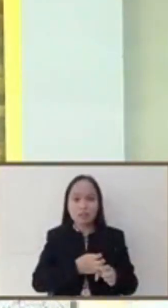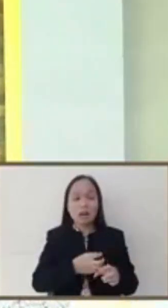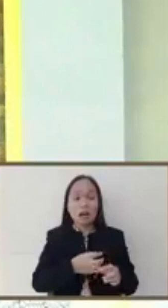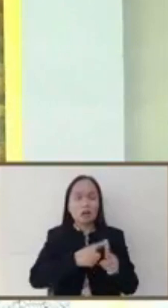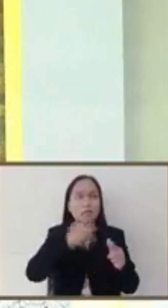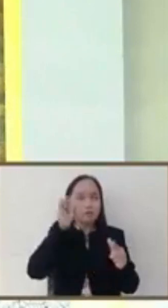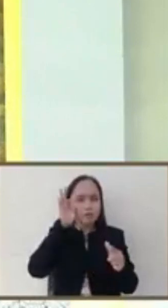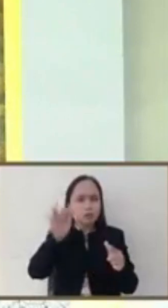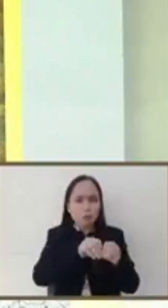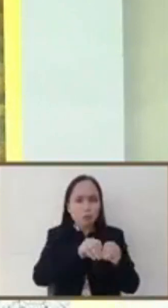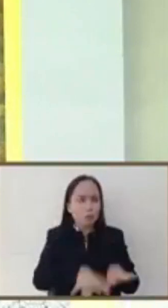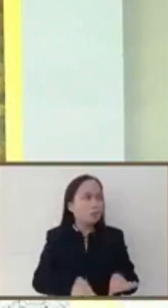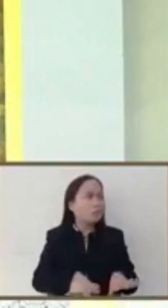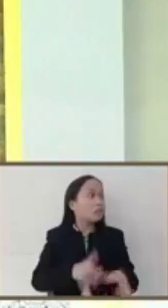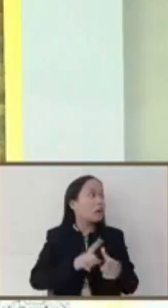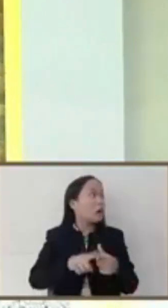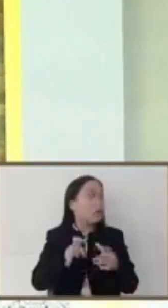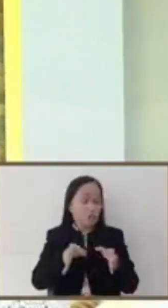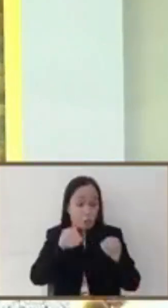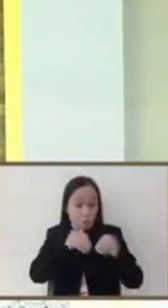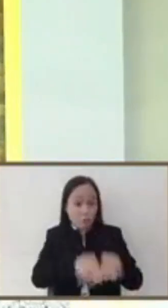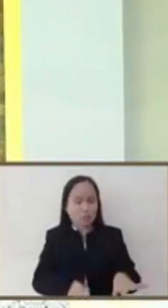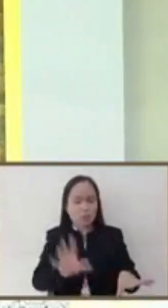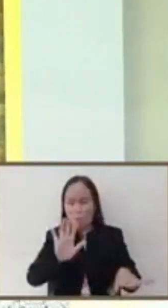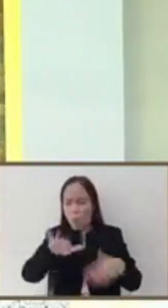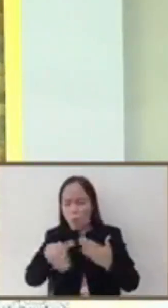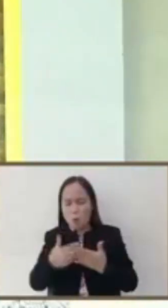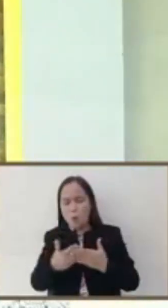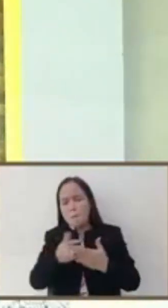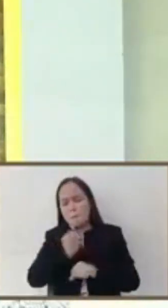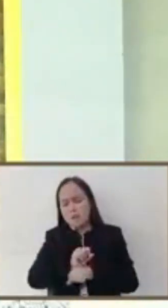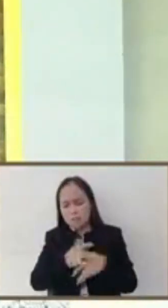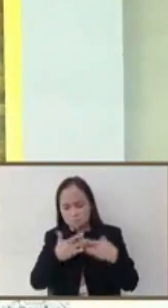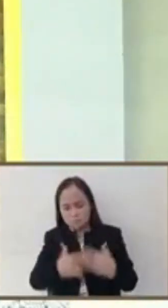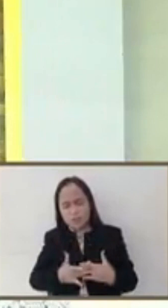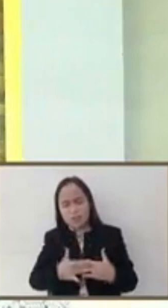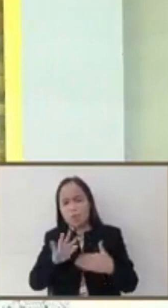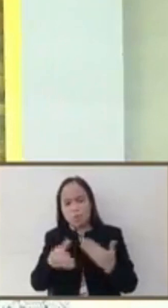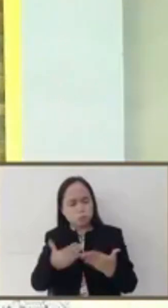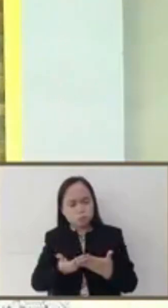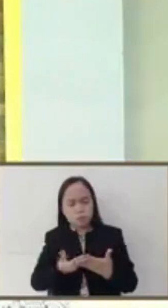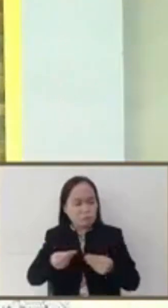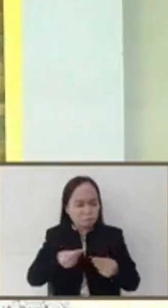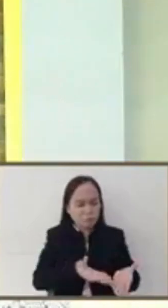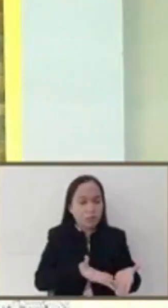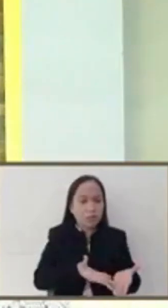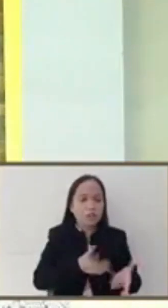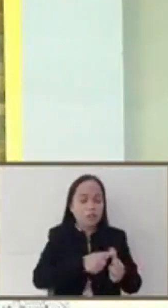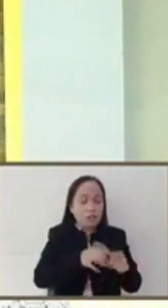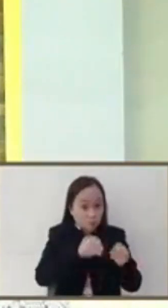yan. Anong may iiwan sa'yo? Na nandudoon lahat ang pagod mo, nandudoon na yung puso mo, pagka nawala yun, anong may iiwan sa'yo? Tell